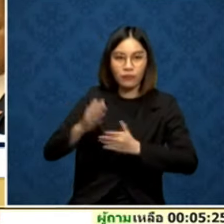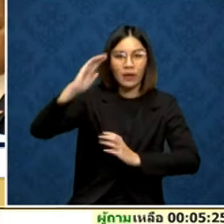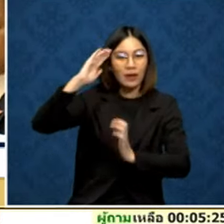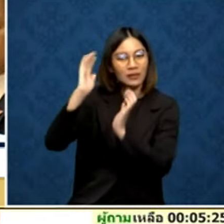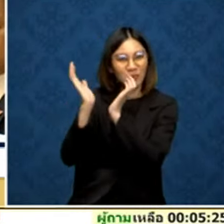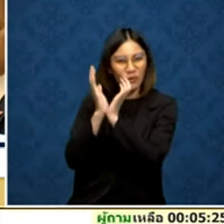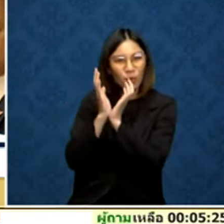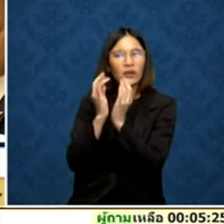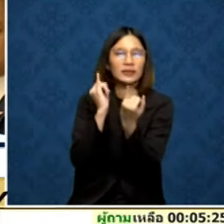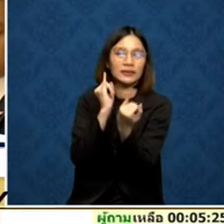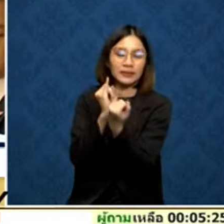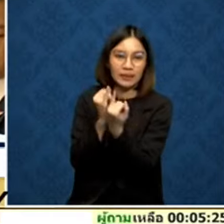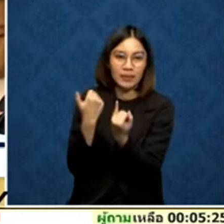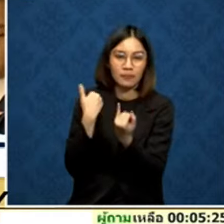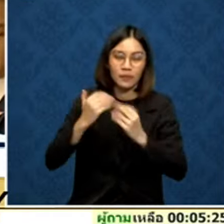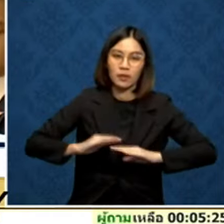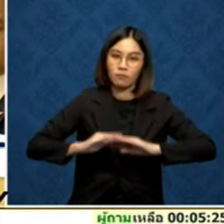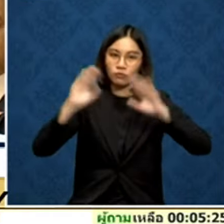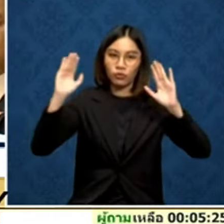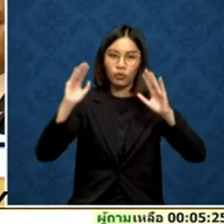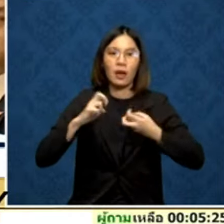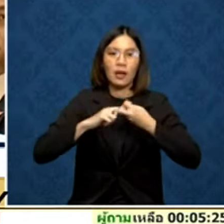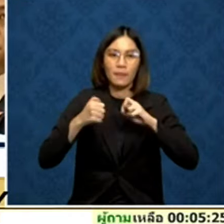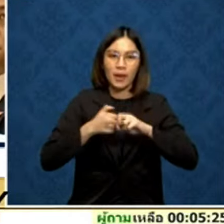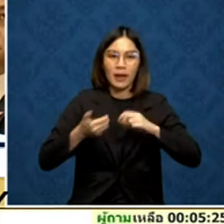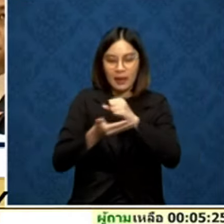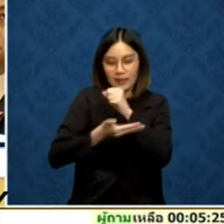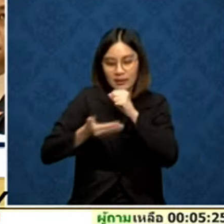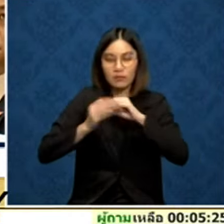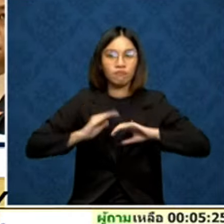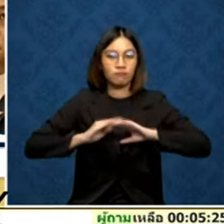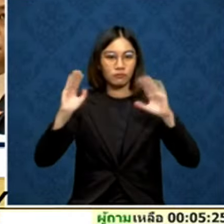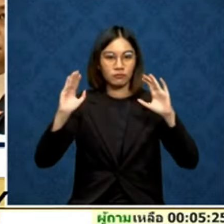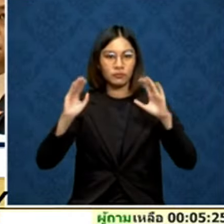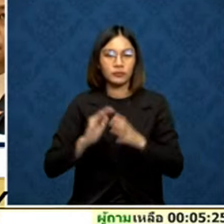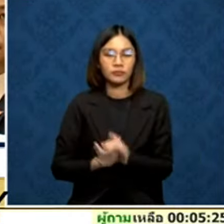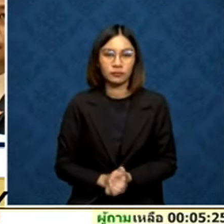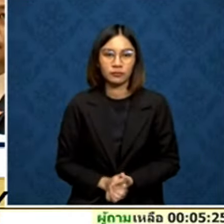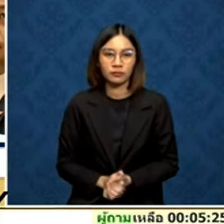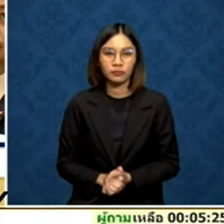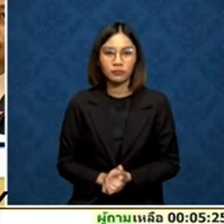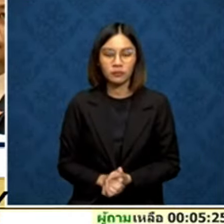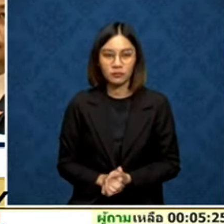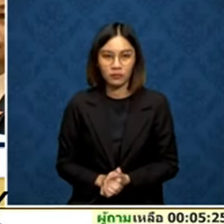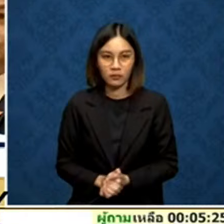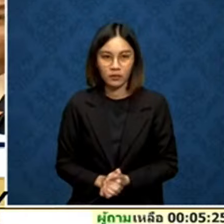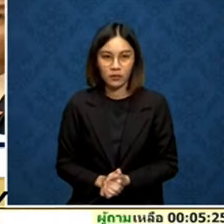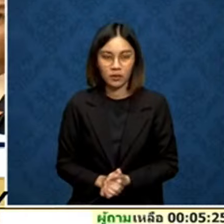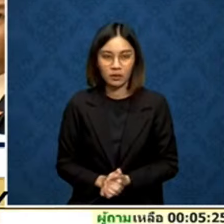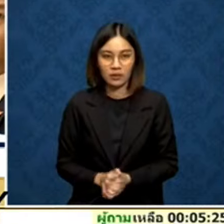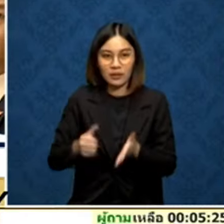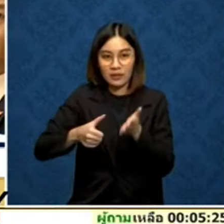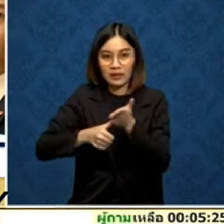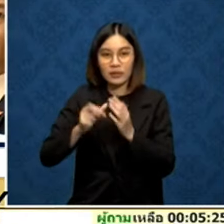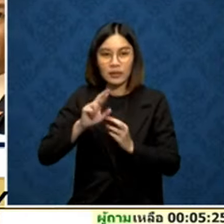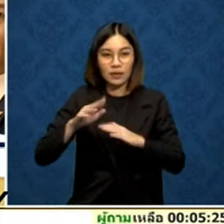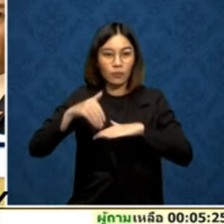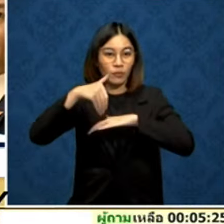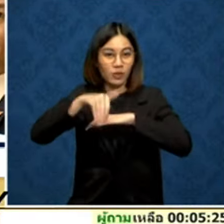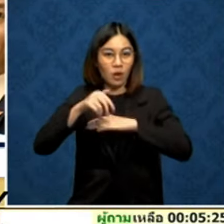ย่างใกล้ชิดเพื่อที่จะขจัดปัญหายาเสพติดนี้ออกไปนะครับเรื่องนี้นอกระบบก็เป็นปัญหาเศรษฐกิจอี